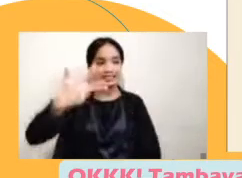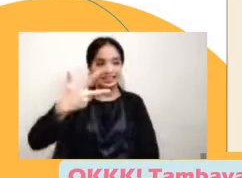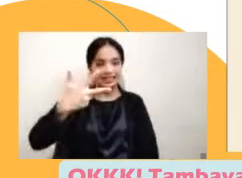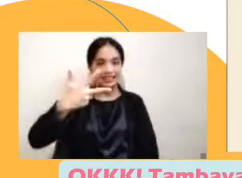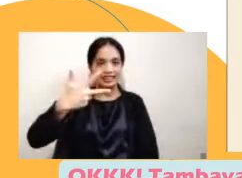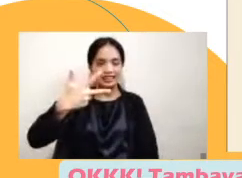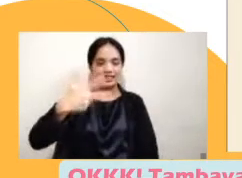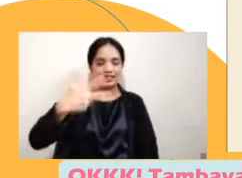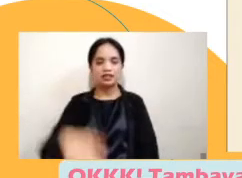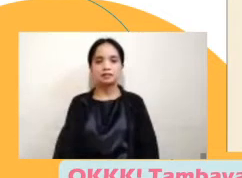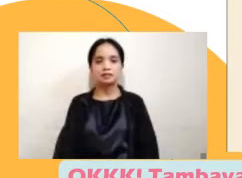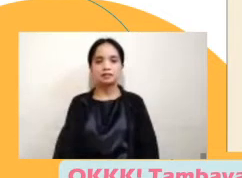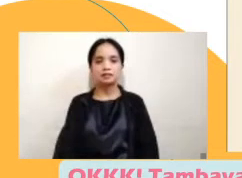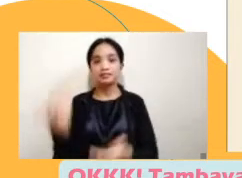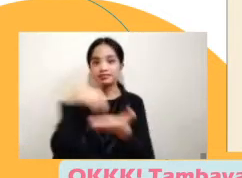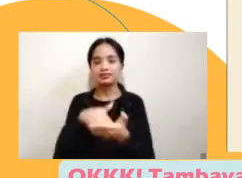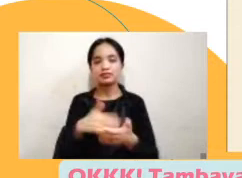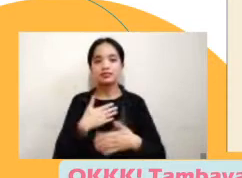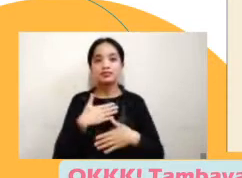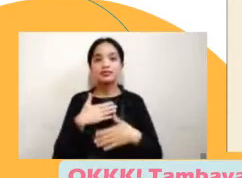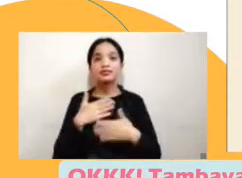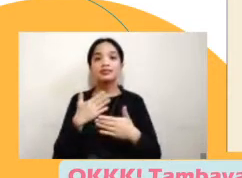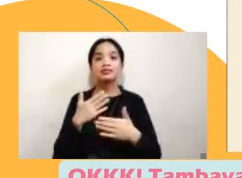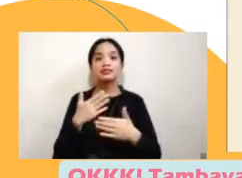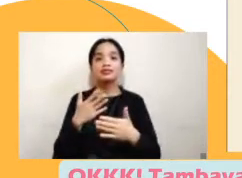So, isa pa, no? Inhale.